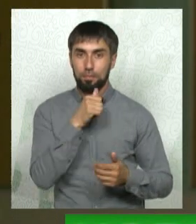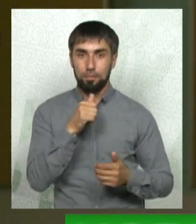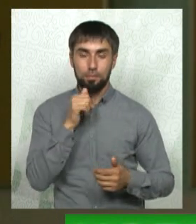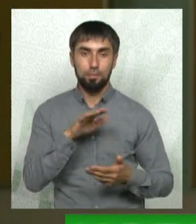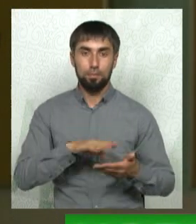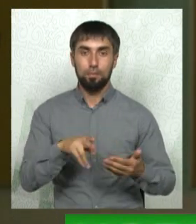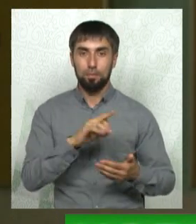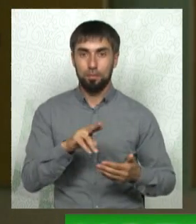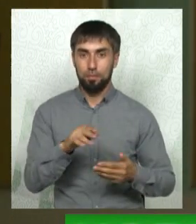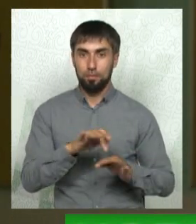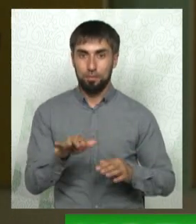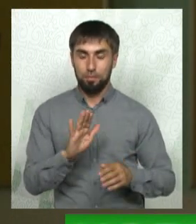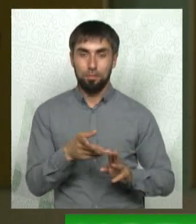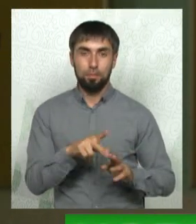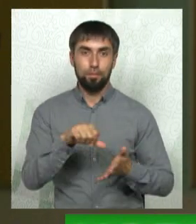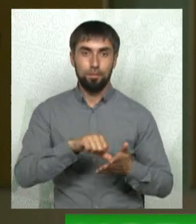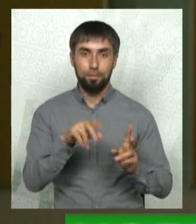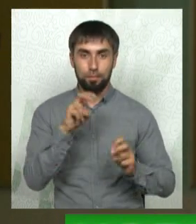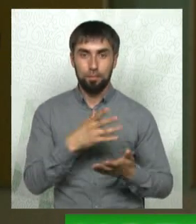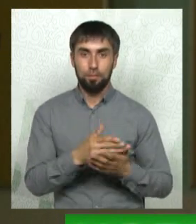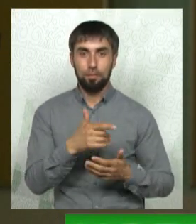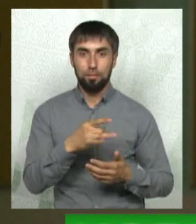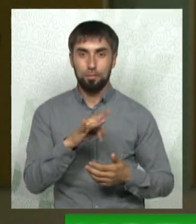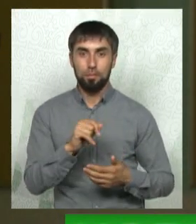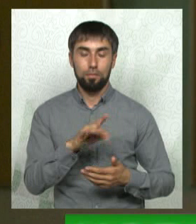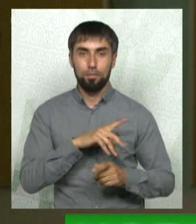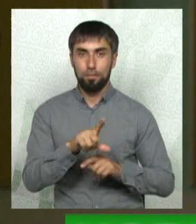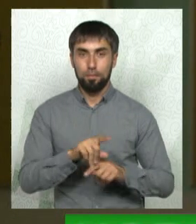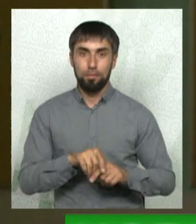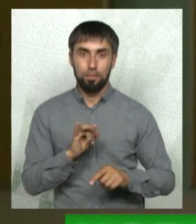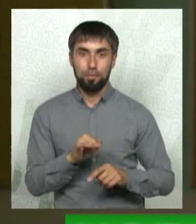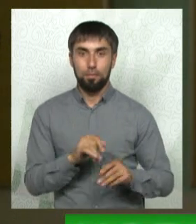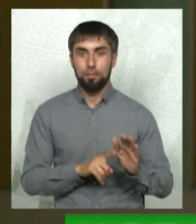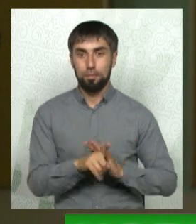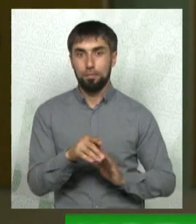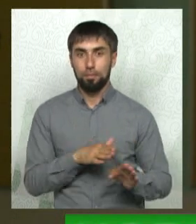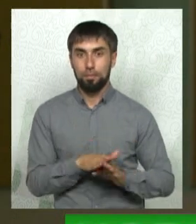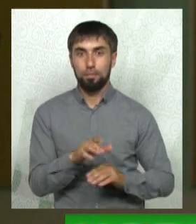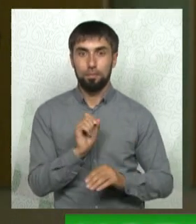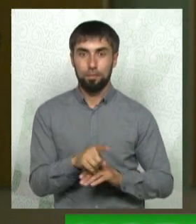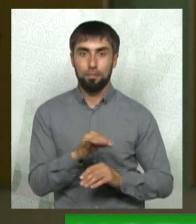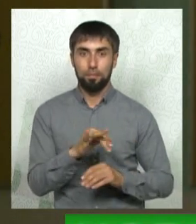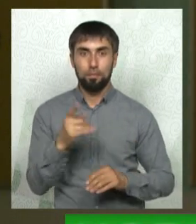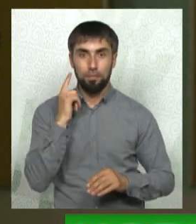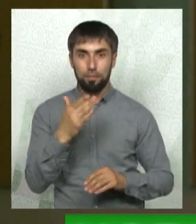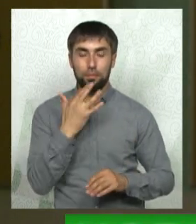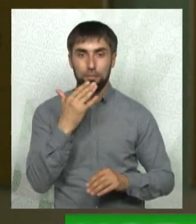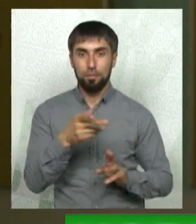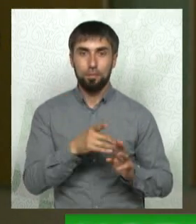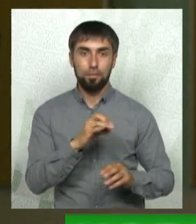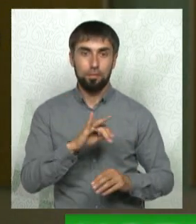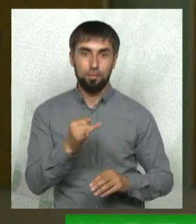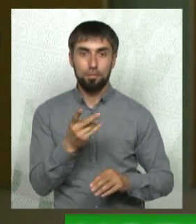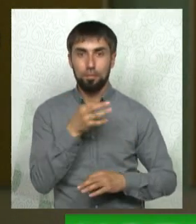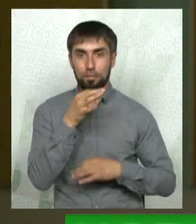кода активации участники проверяют свою гарнитуру для записи и приступают к выполнению заданий. Они слышат иностранную речь и